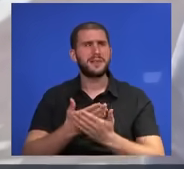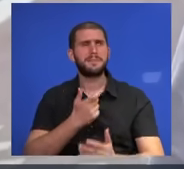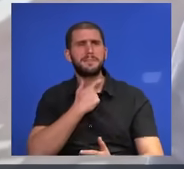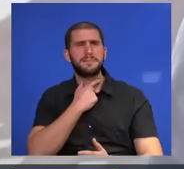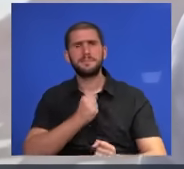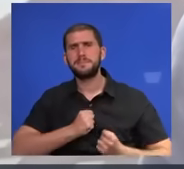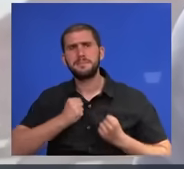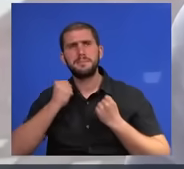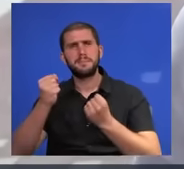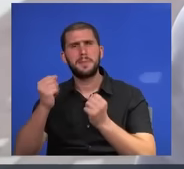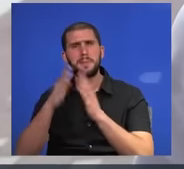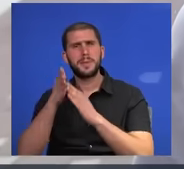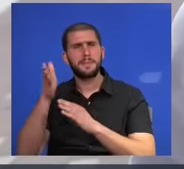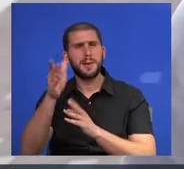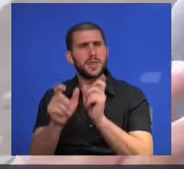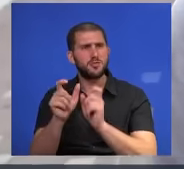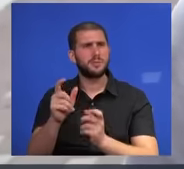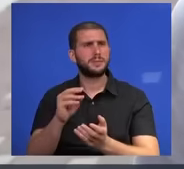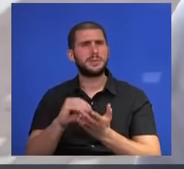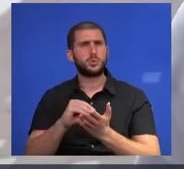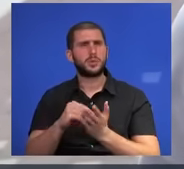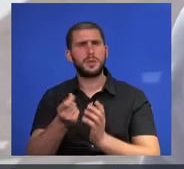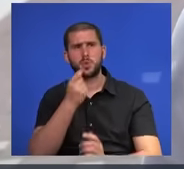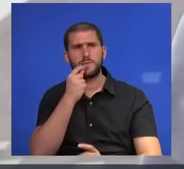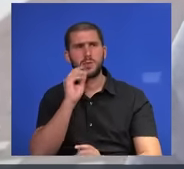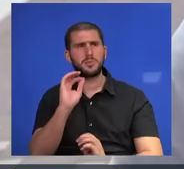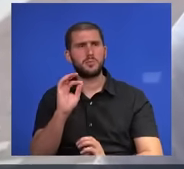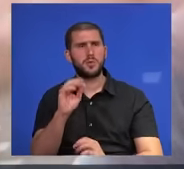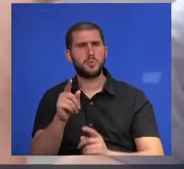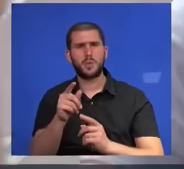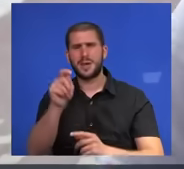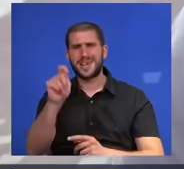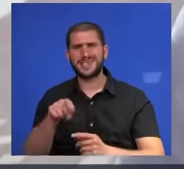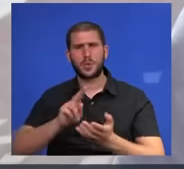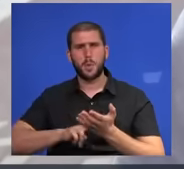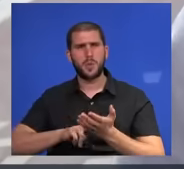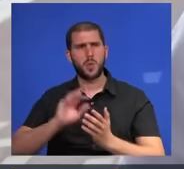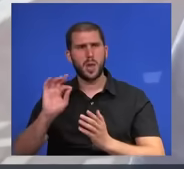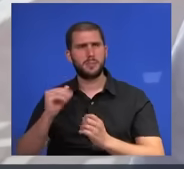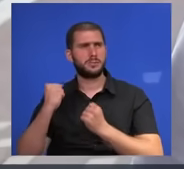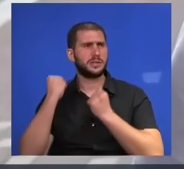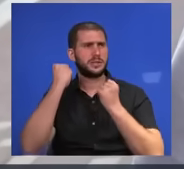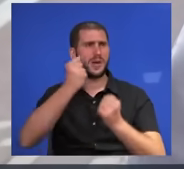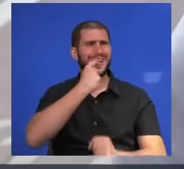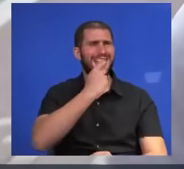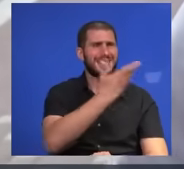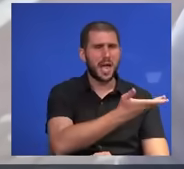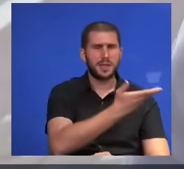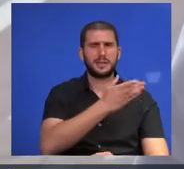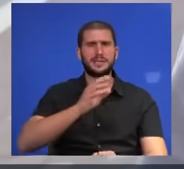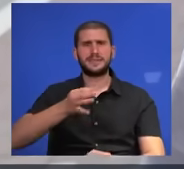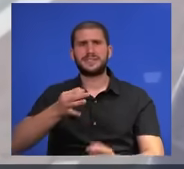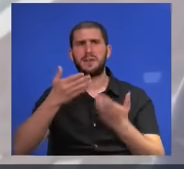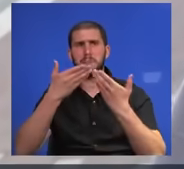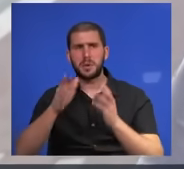של אנשים שנזקקים לתרופות, לקחת את כרטיסי קופת החולים שלהם, לנסוע לקריית גת, לסניף פתוח, לקנות שם